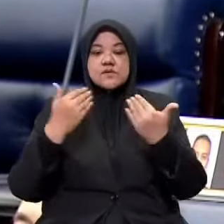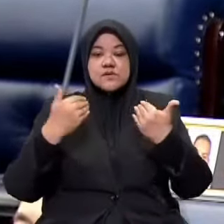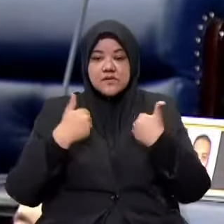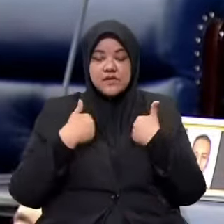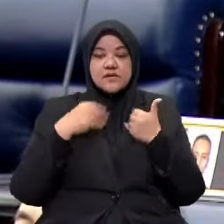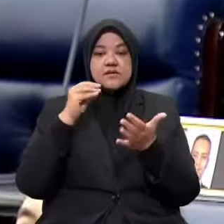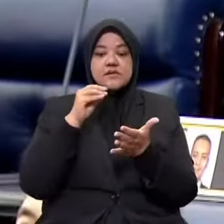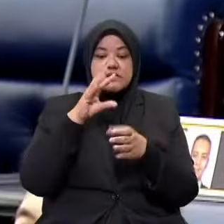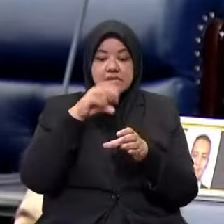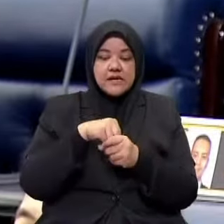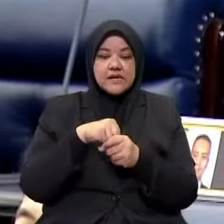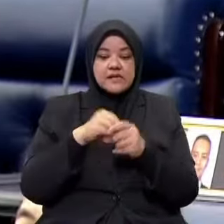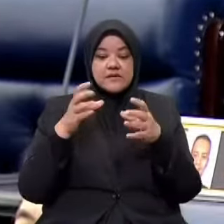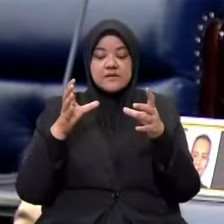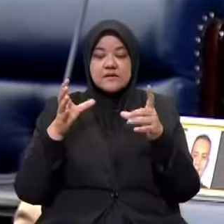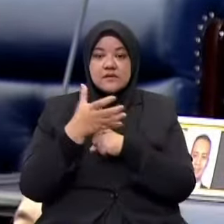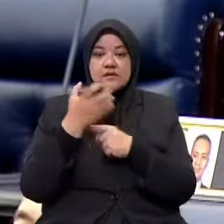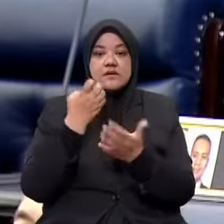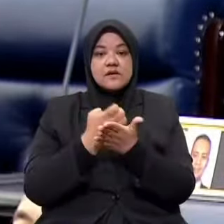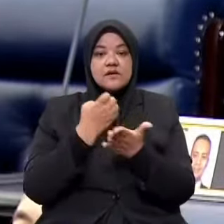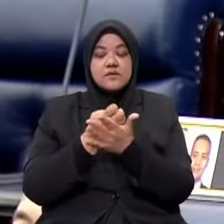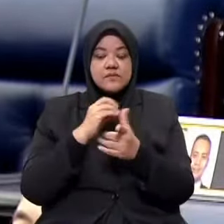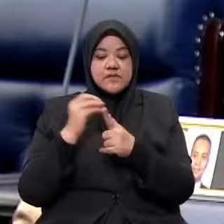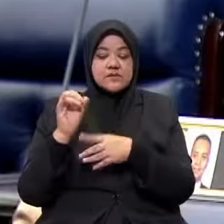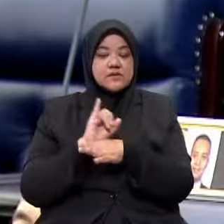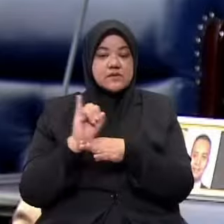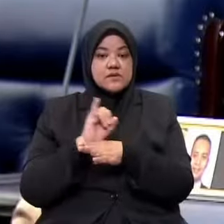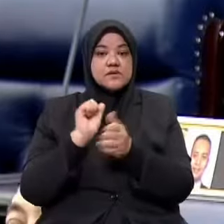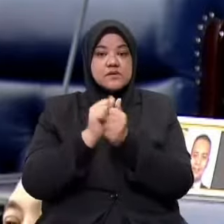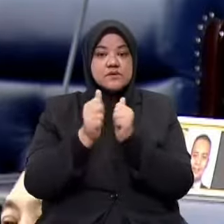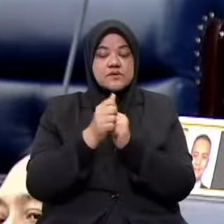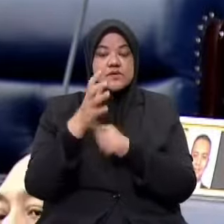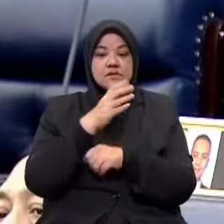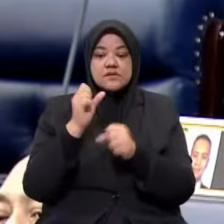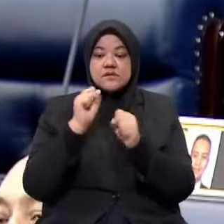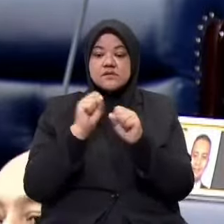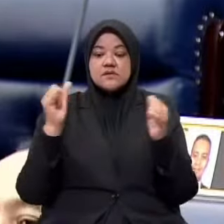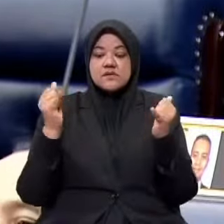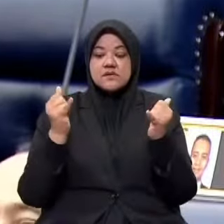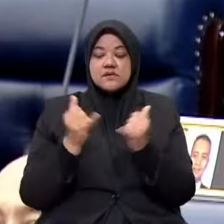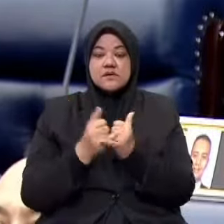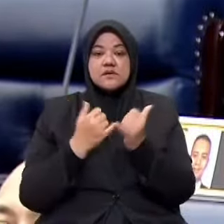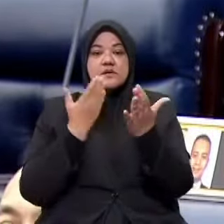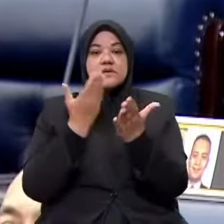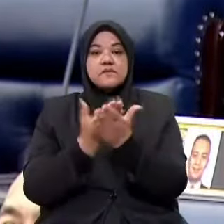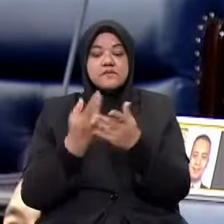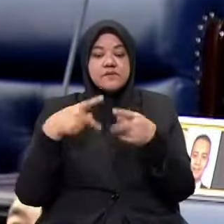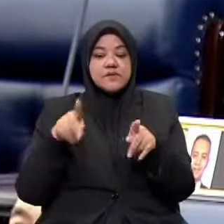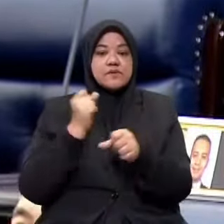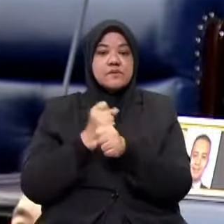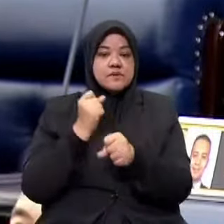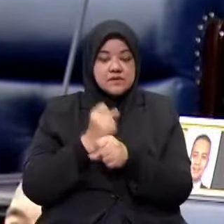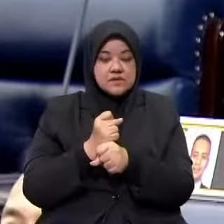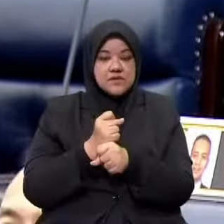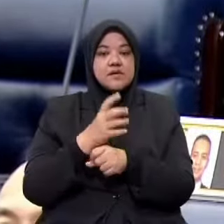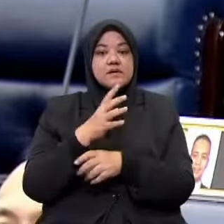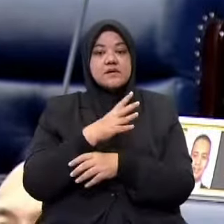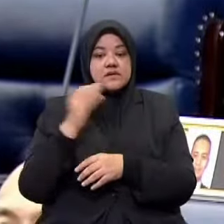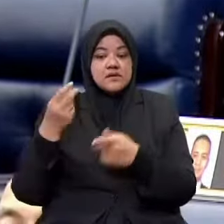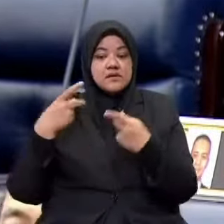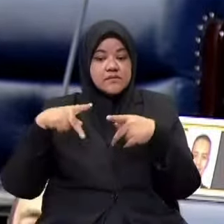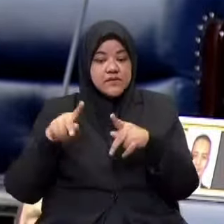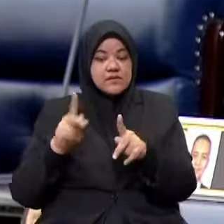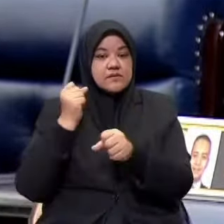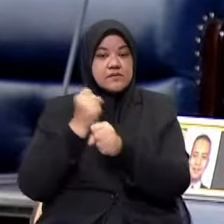ada di di dalam lingkungan ekonomi atau industri sukan dan juga syarikat-syarikat yang menawarkan peluang pekerjaan serta